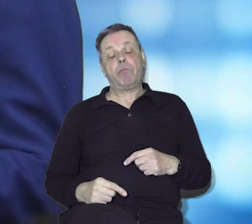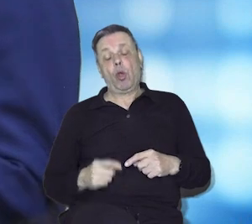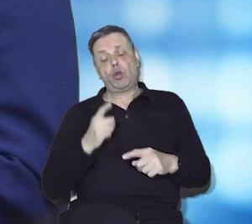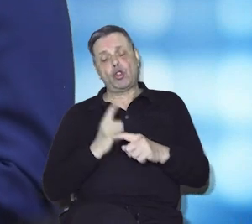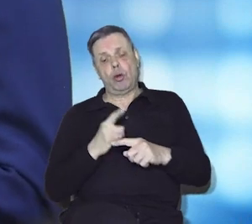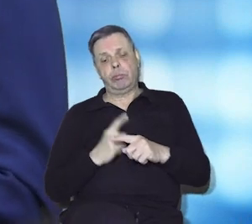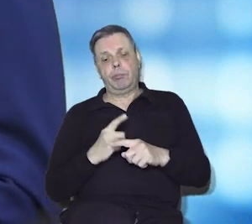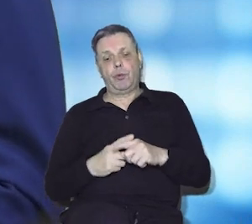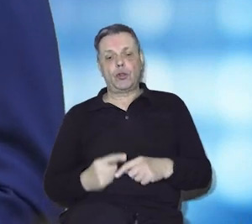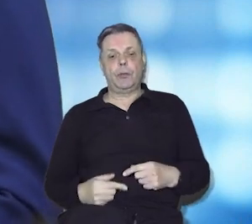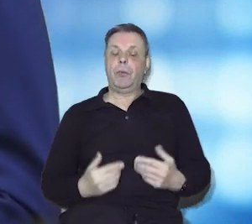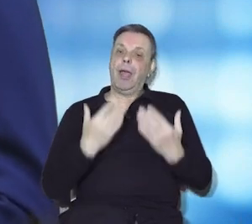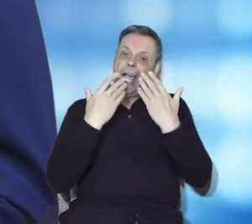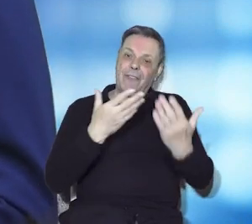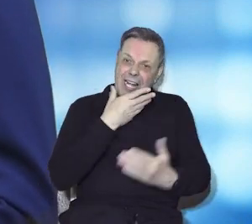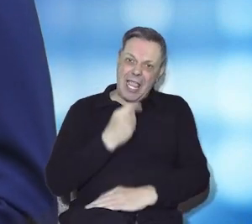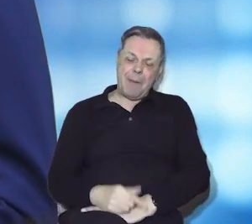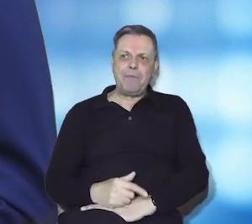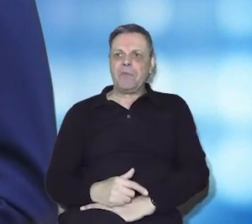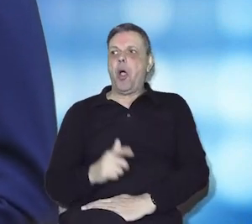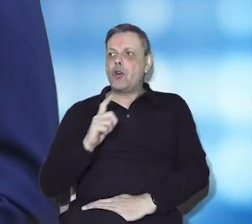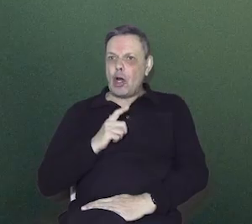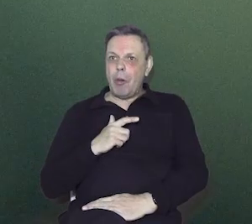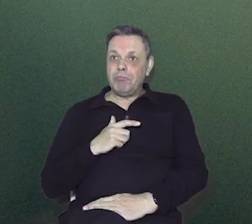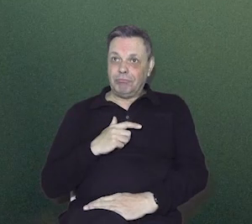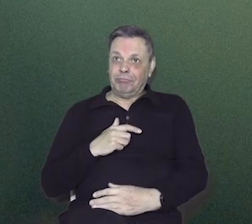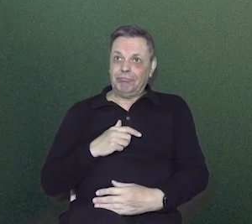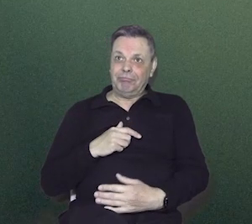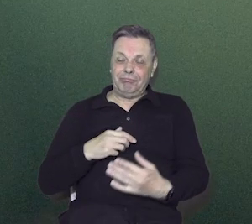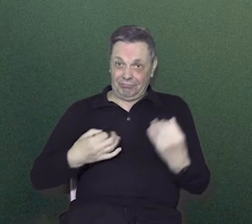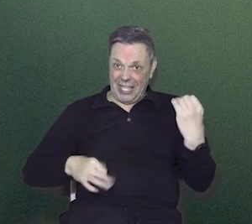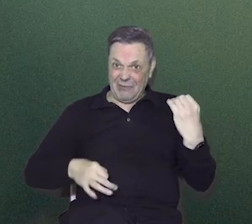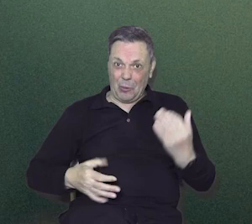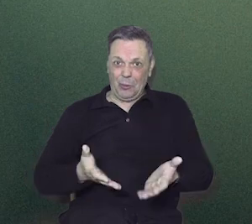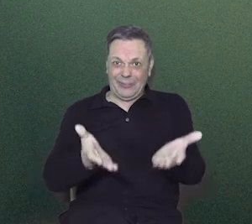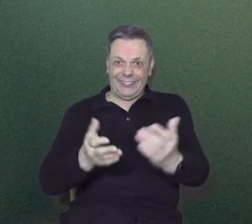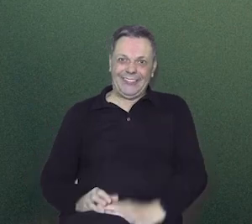Jel? Hvala vam lijepo, očekujem da se svirate. Hvala.